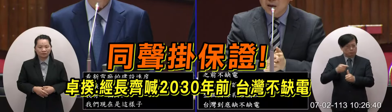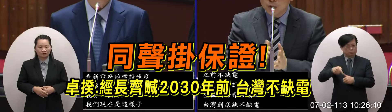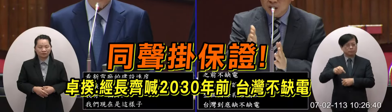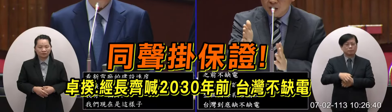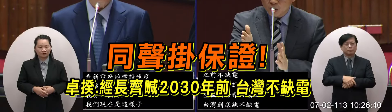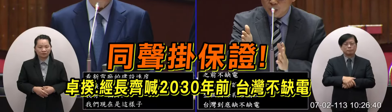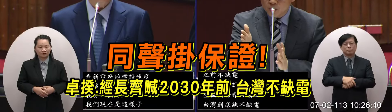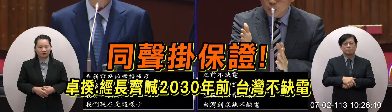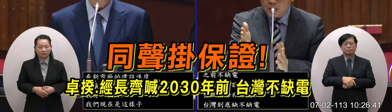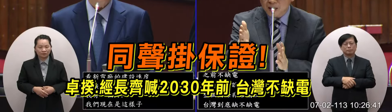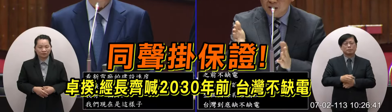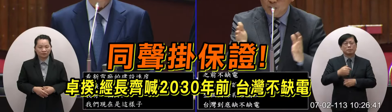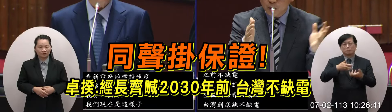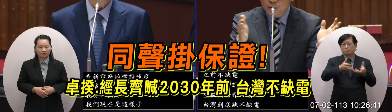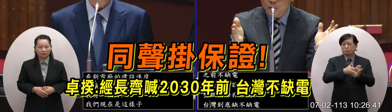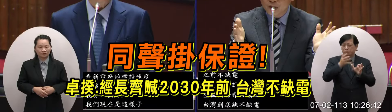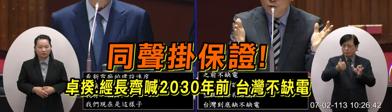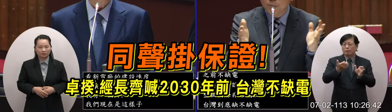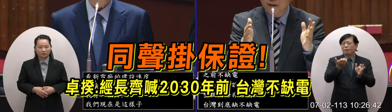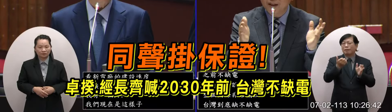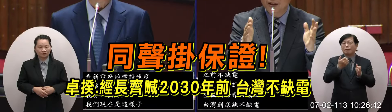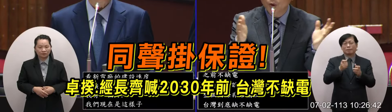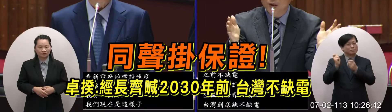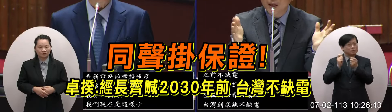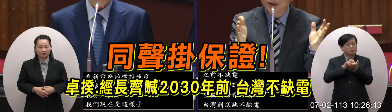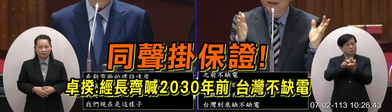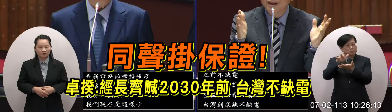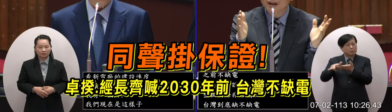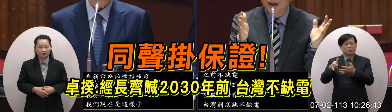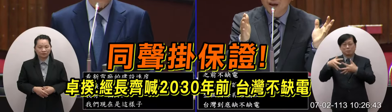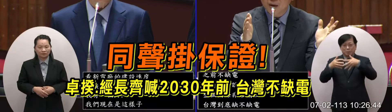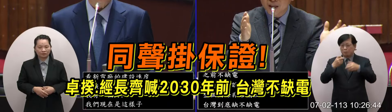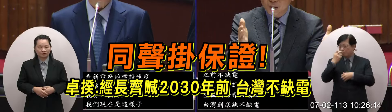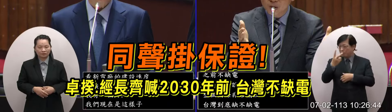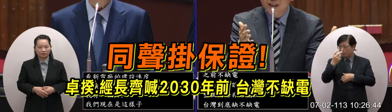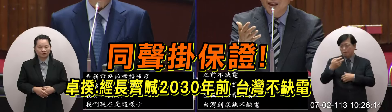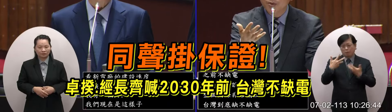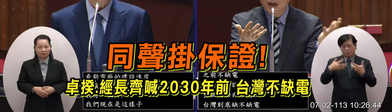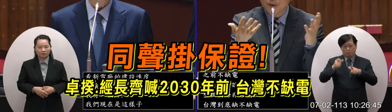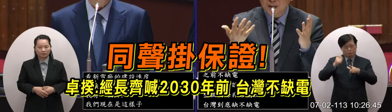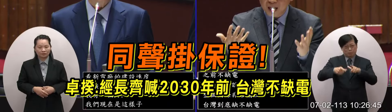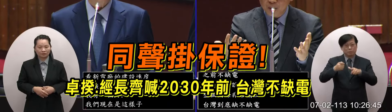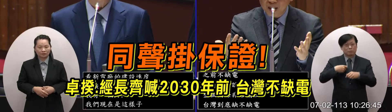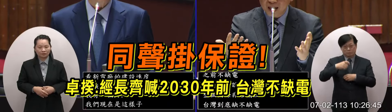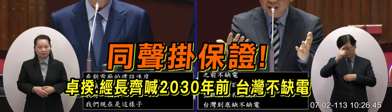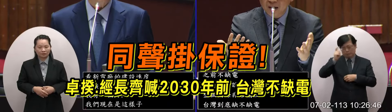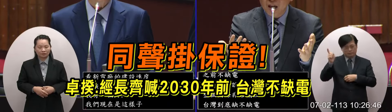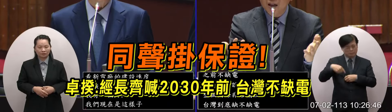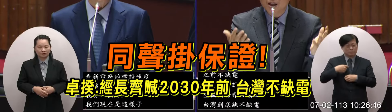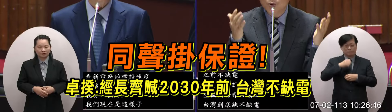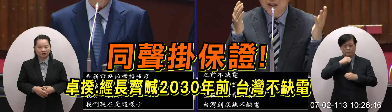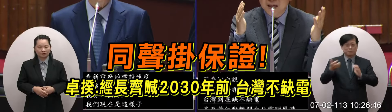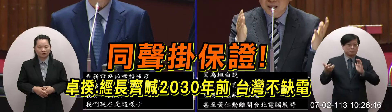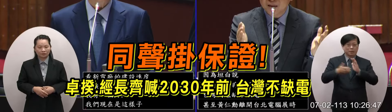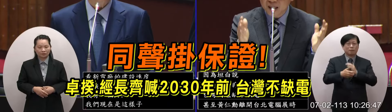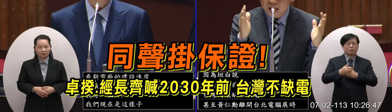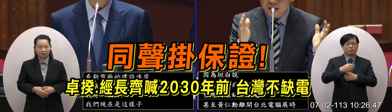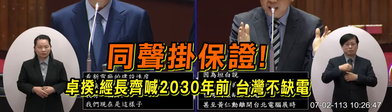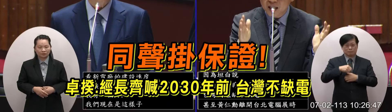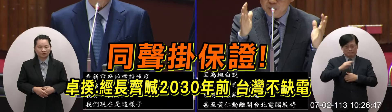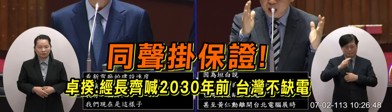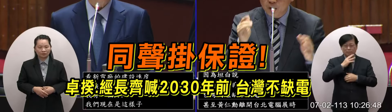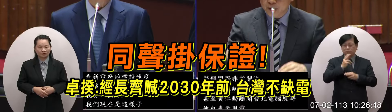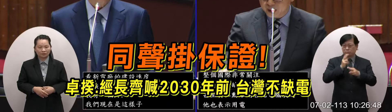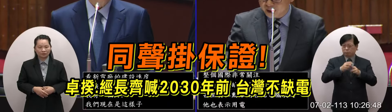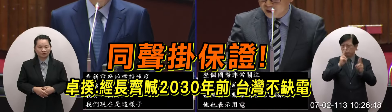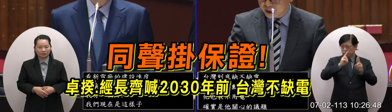哈。那我知道就是部长刚到美国去，也去拜访了很多相关的一个高企业公司，也希望他们到台湾来哈。可是我相信电